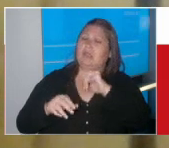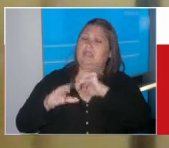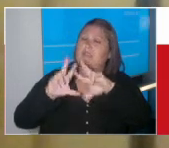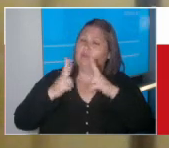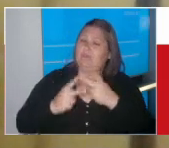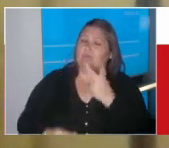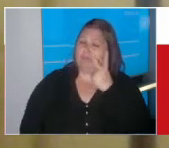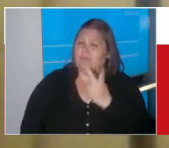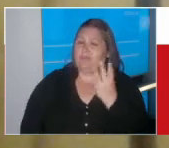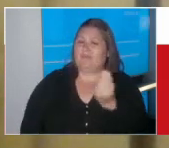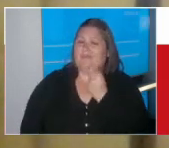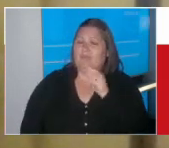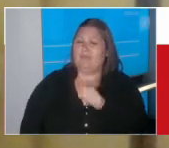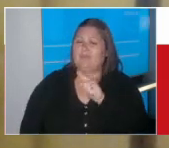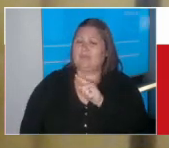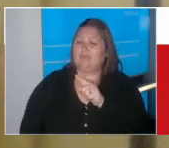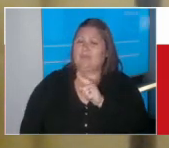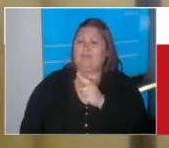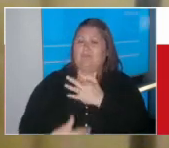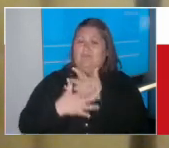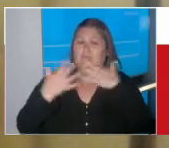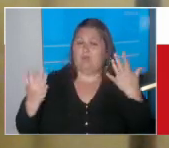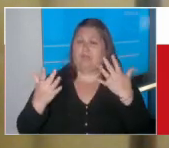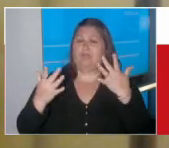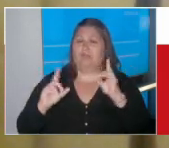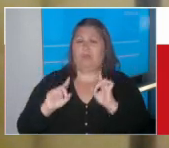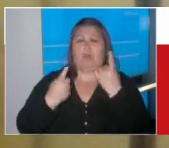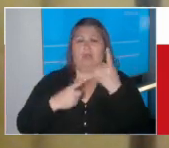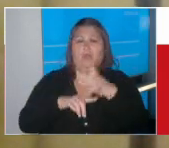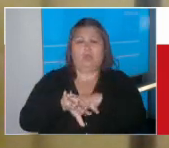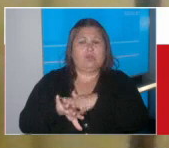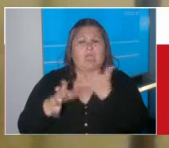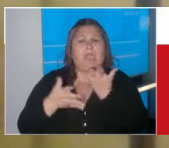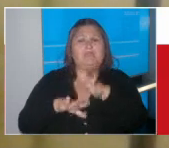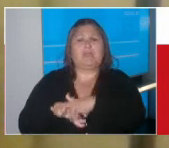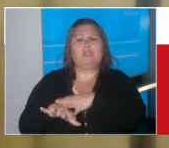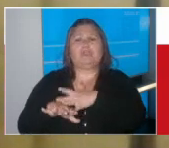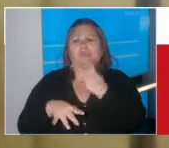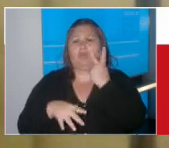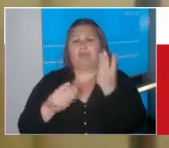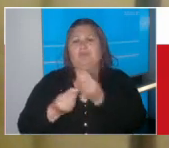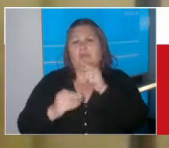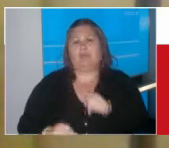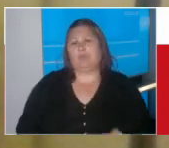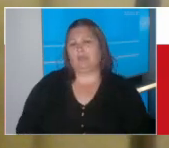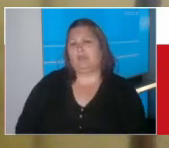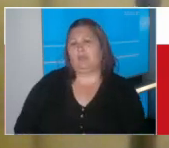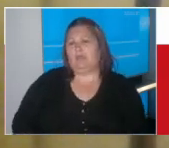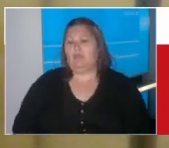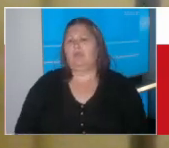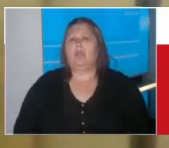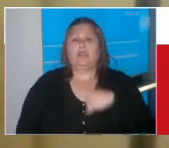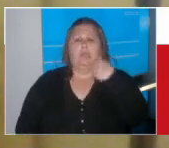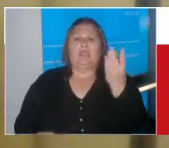מי שצופה בדברים האלה, זה מן הסתם מעורר בו איזושהי תחושה. איך את מרגישה כשאת רואה את הדברים האלה? אני אומרת,